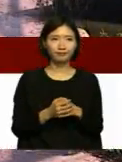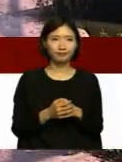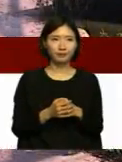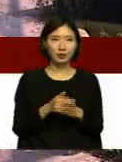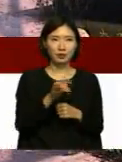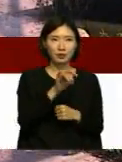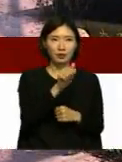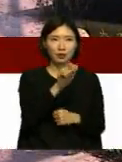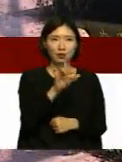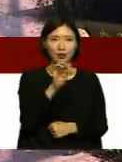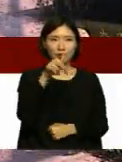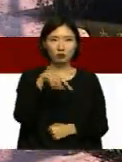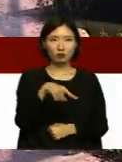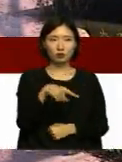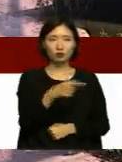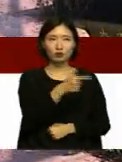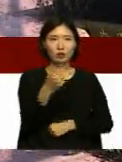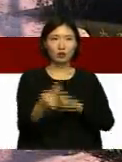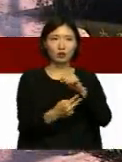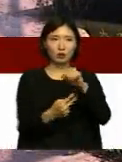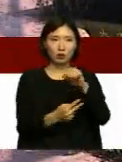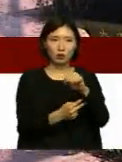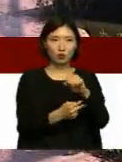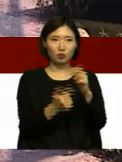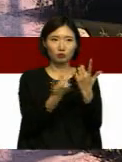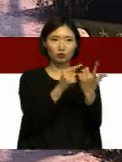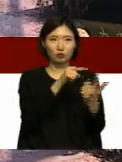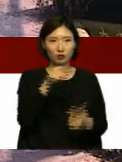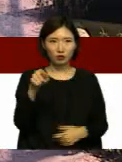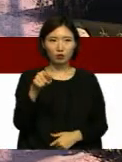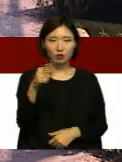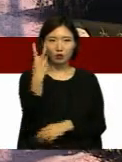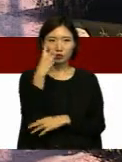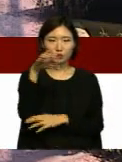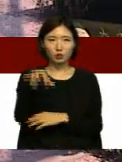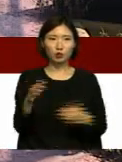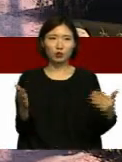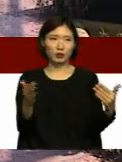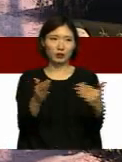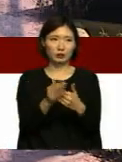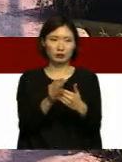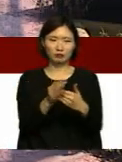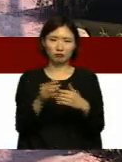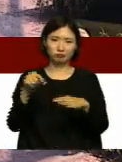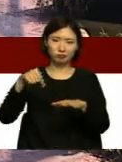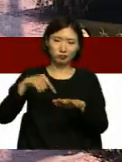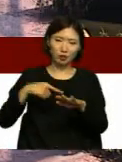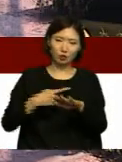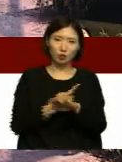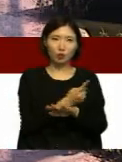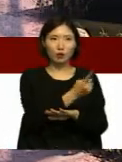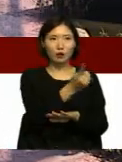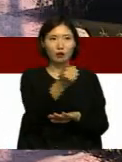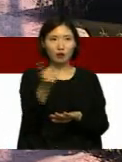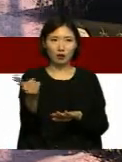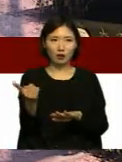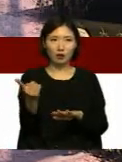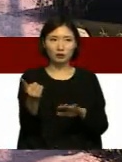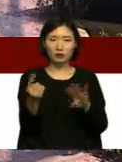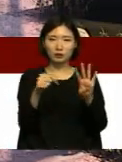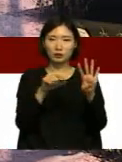행주대교 북단에서 20평소까지 우회길을 만들어가지고 4.3km를 만들어가지고 우회를